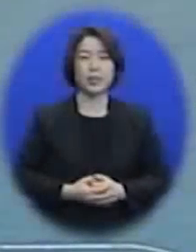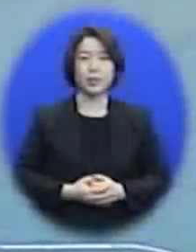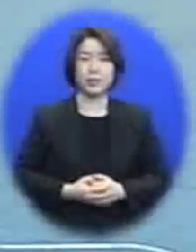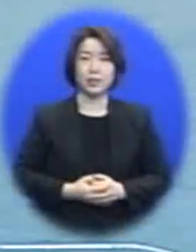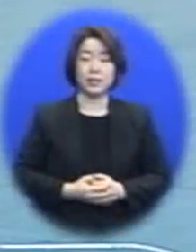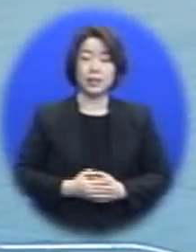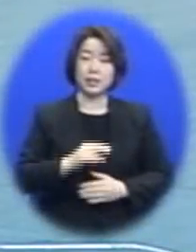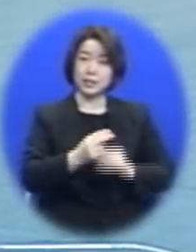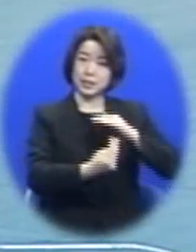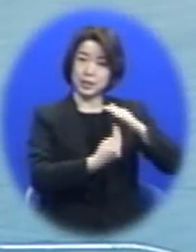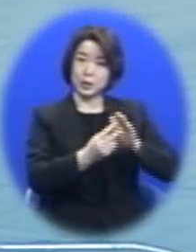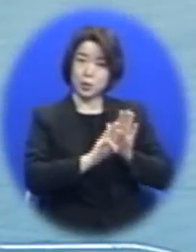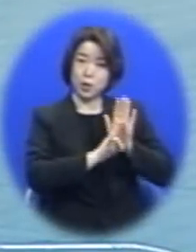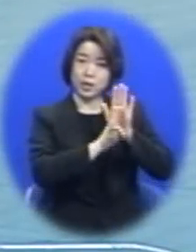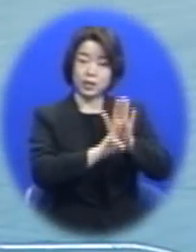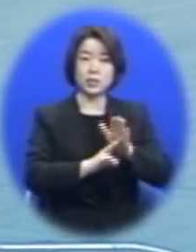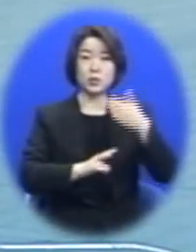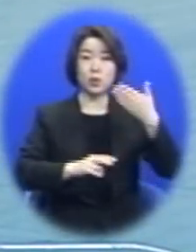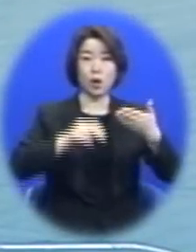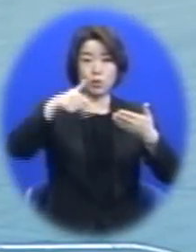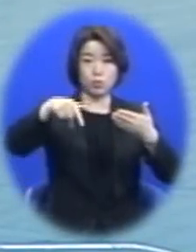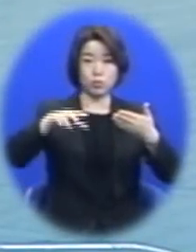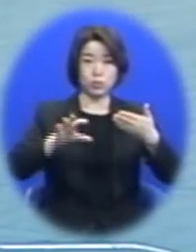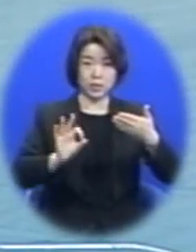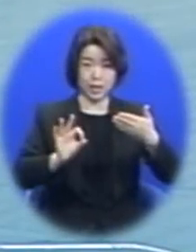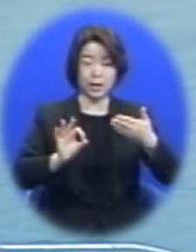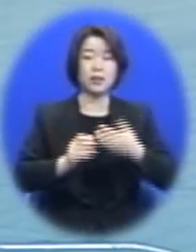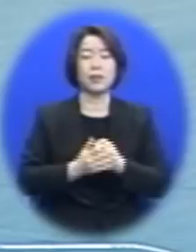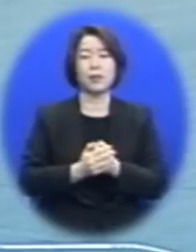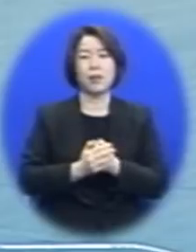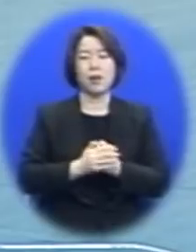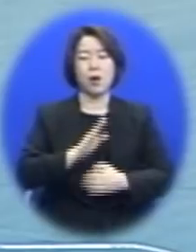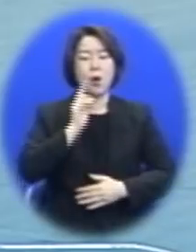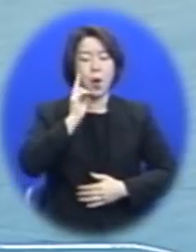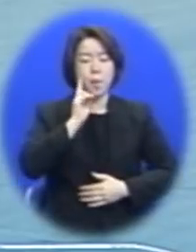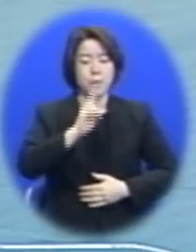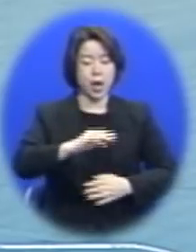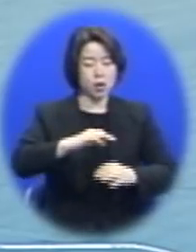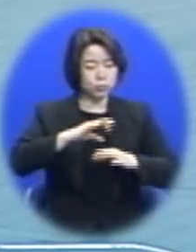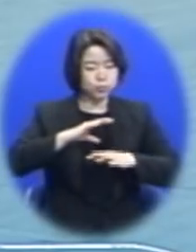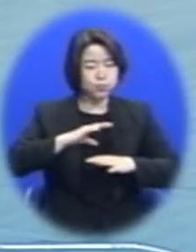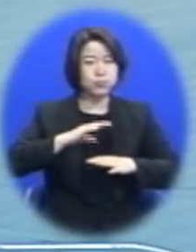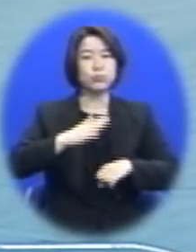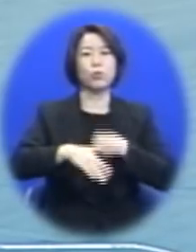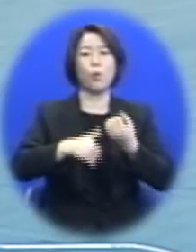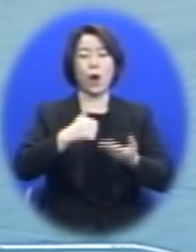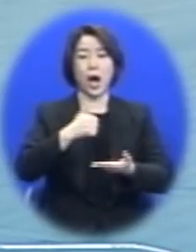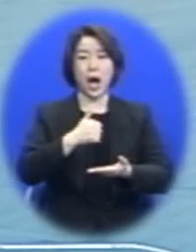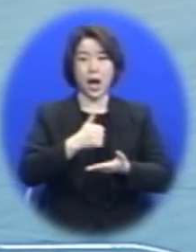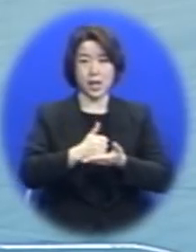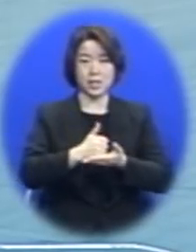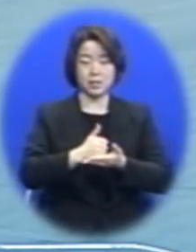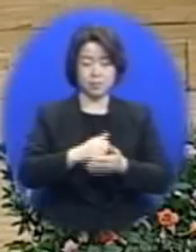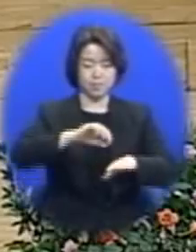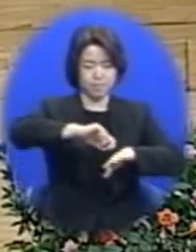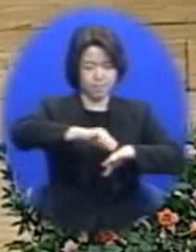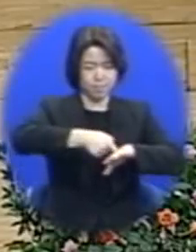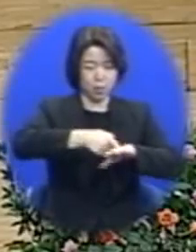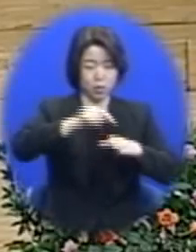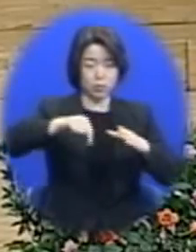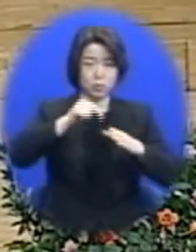i 요한계시록 9장 은 아주 무서운 하나님의 재앙으로 더 깊이 들어가는 장비입니다